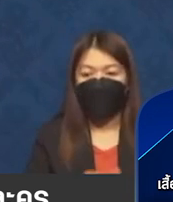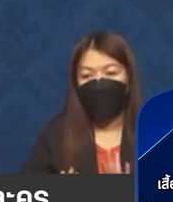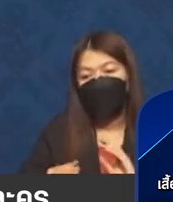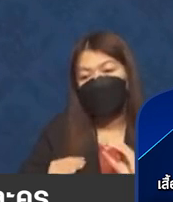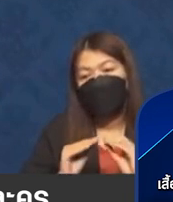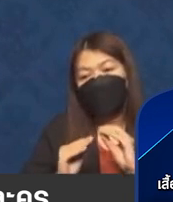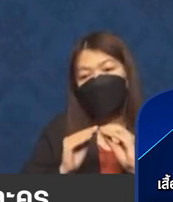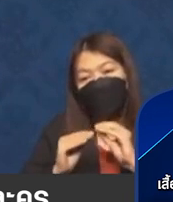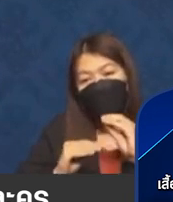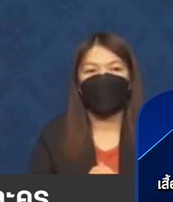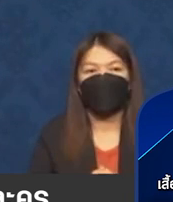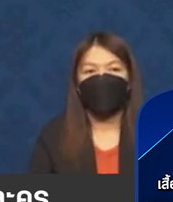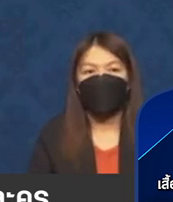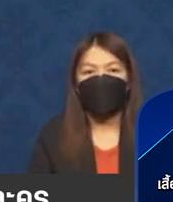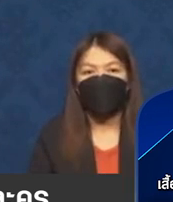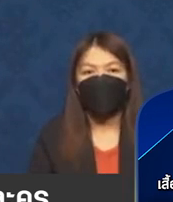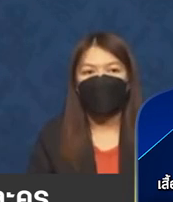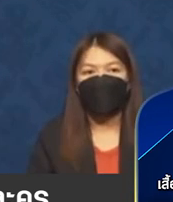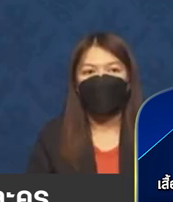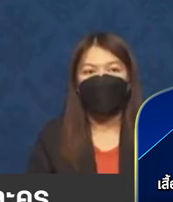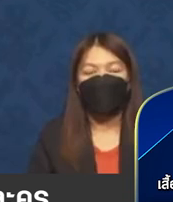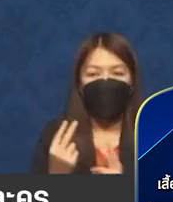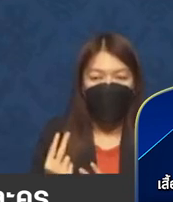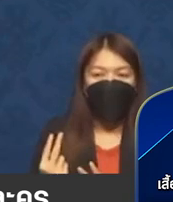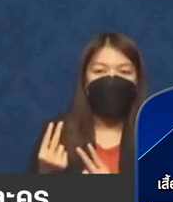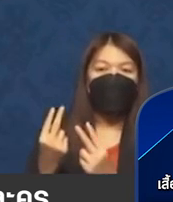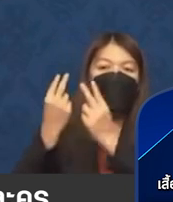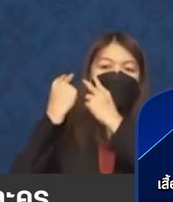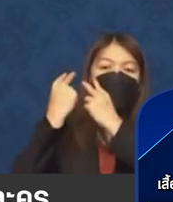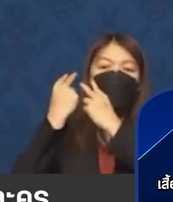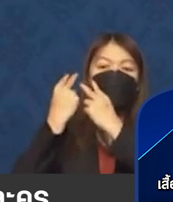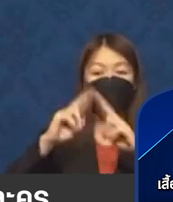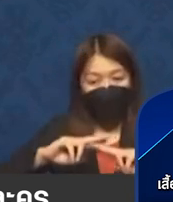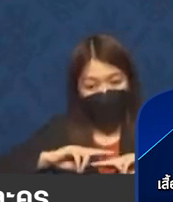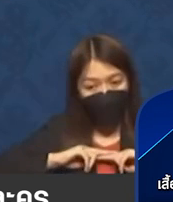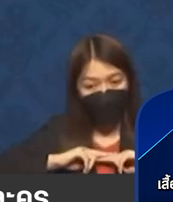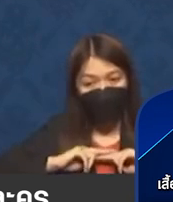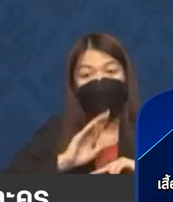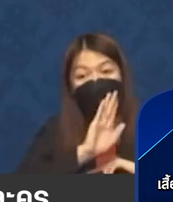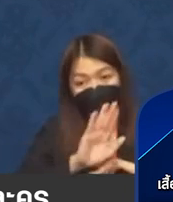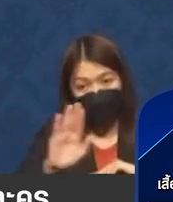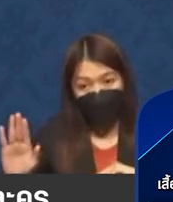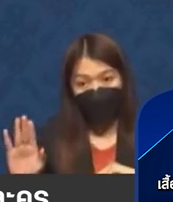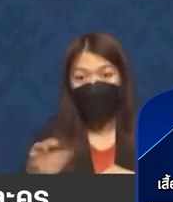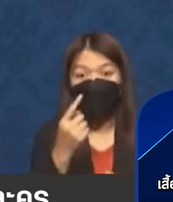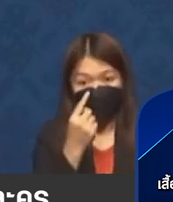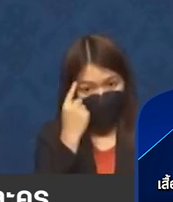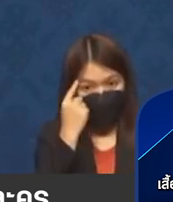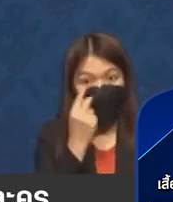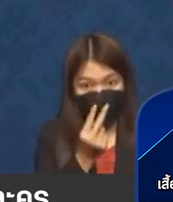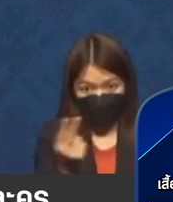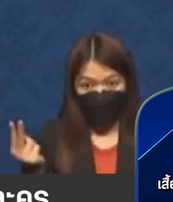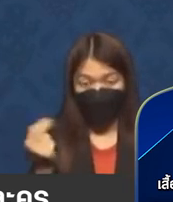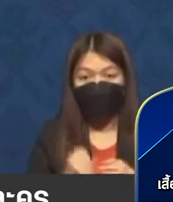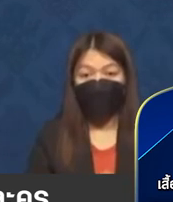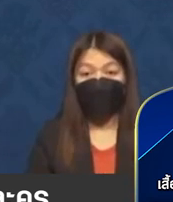าลพยายามดำเนินการมาตลอดจากข้อมูลที่ฝ่ายค้านกล่าวมาทั้งหมดยังไม่ลงรายละเอียดแต่ครม.จะมีคำชี้แจงให้แน่นอนเพื่อ